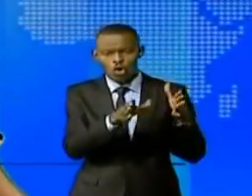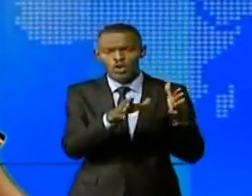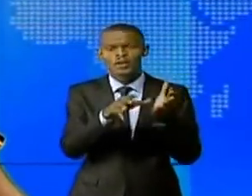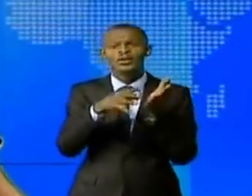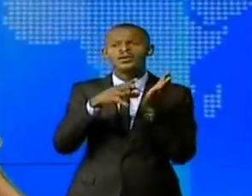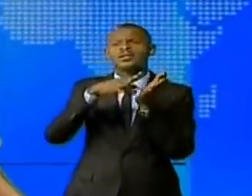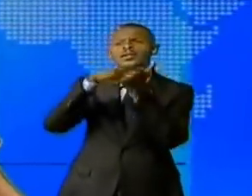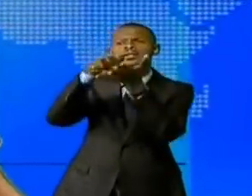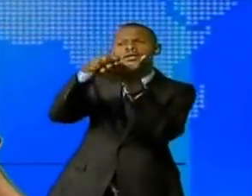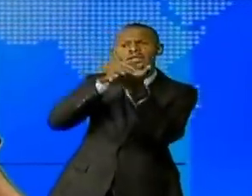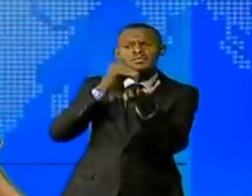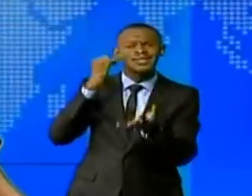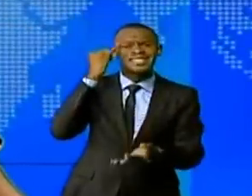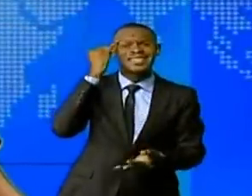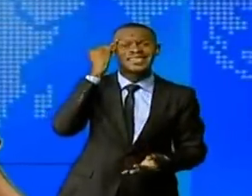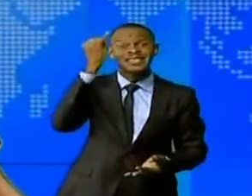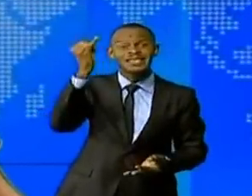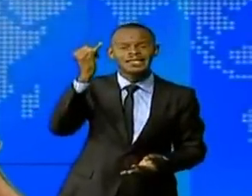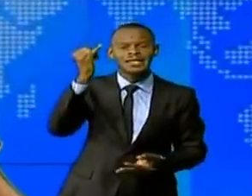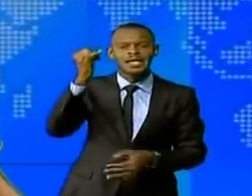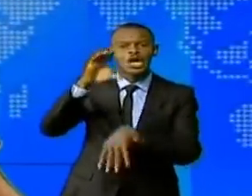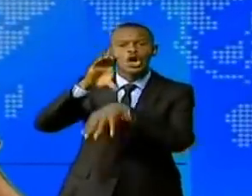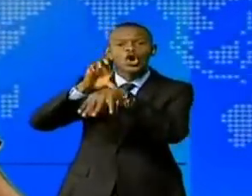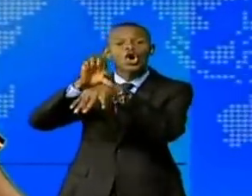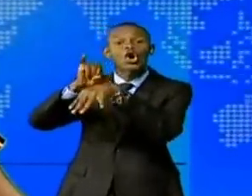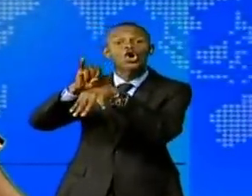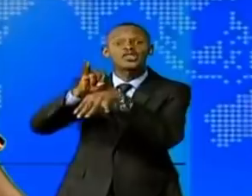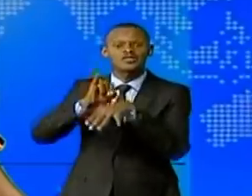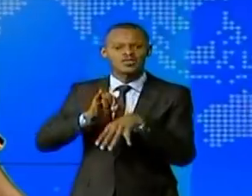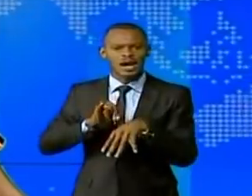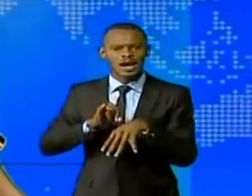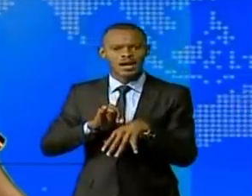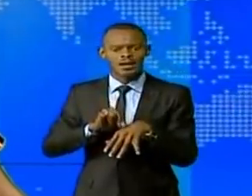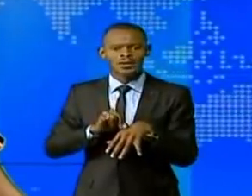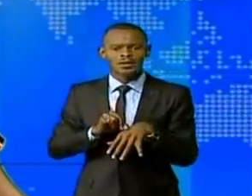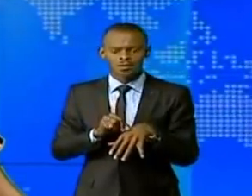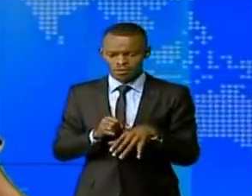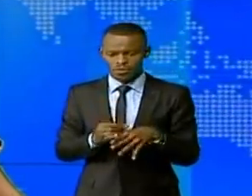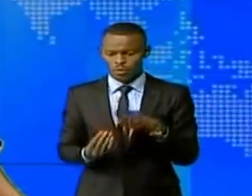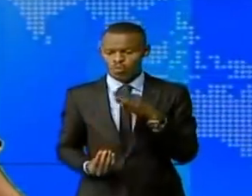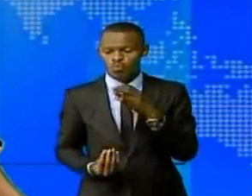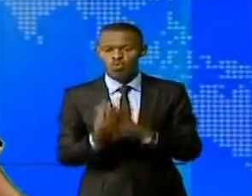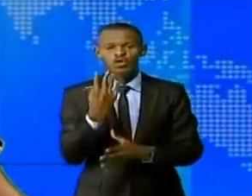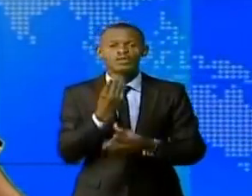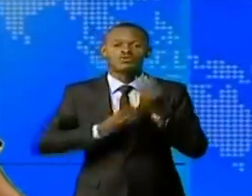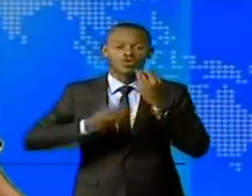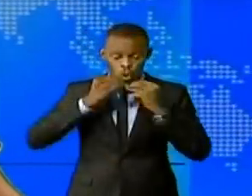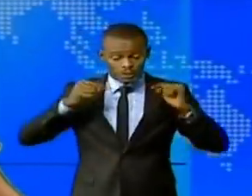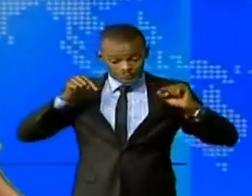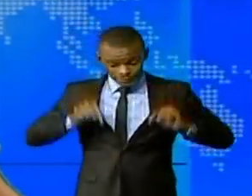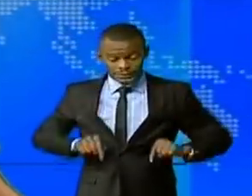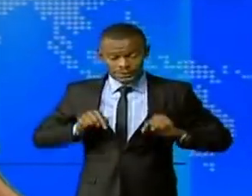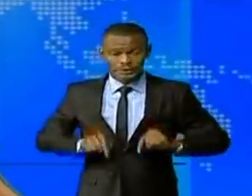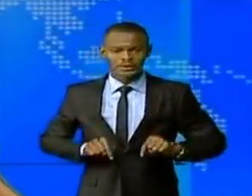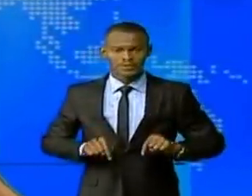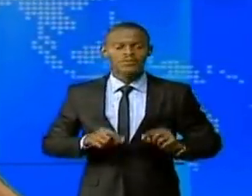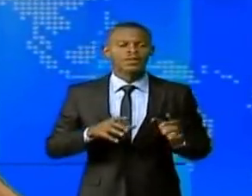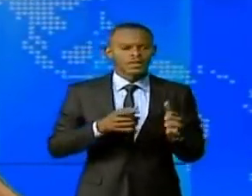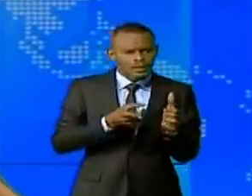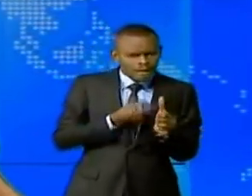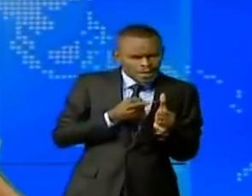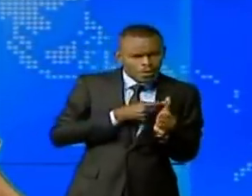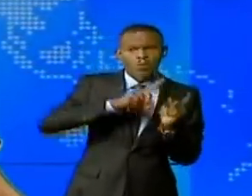de produits vivriers sur le marché. Ils ont effectué une expédition agricole en Côte d'Ivoire pour visiter plusieurs sites de